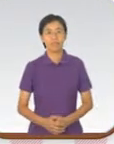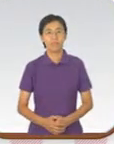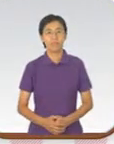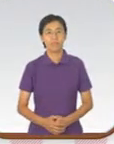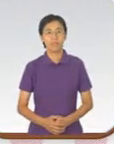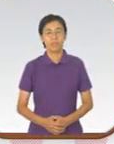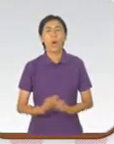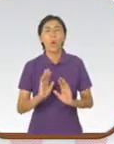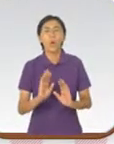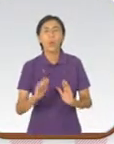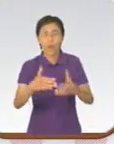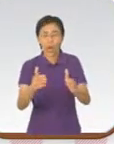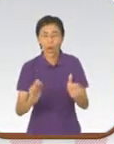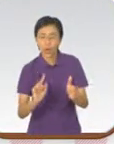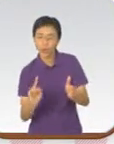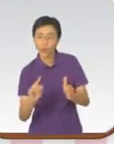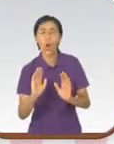ต้องเบามือนิดนึง